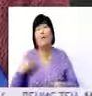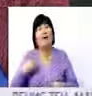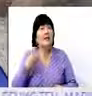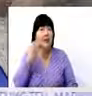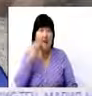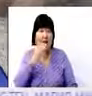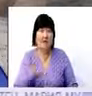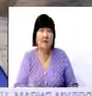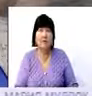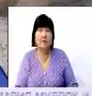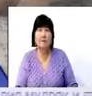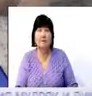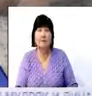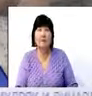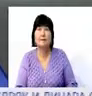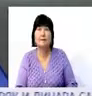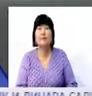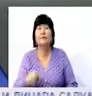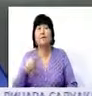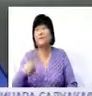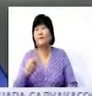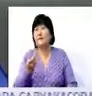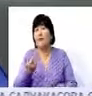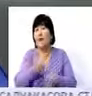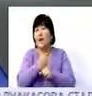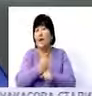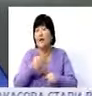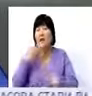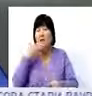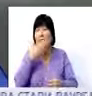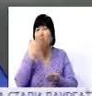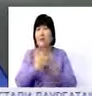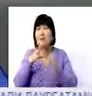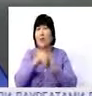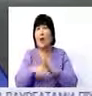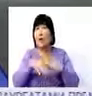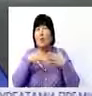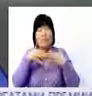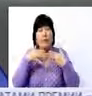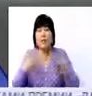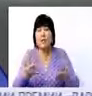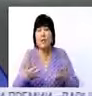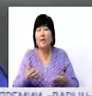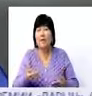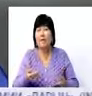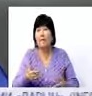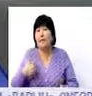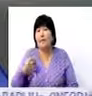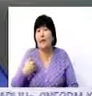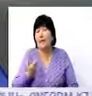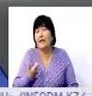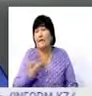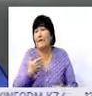качеств. Пропаренный рис, коричневый рис, в котором содержится больше питательных